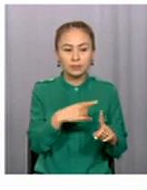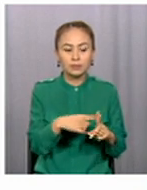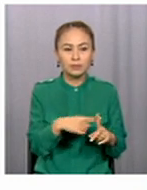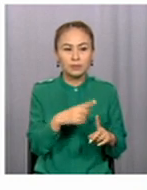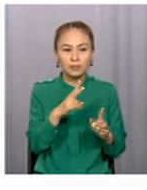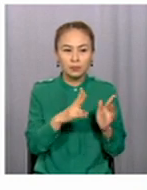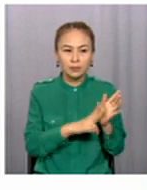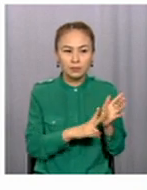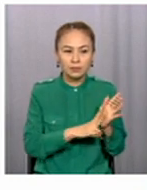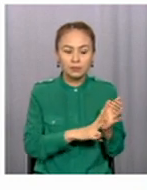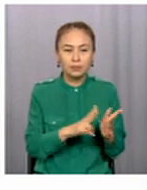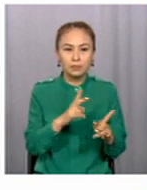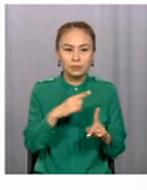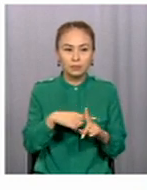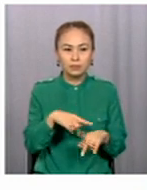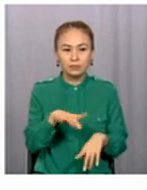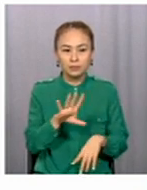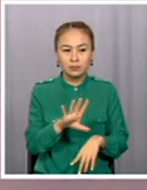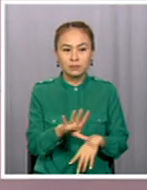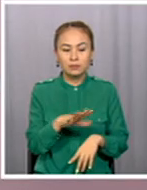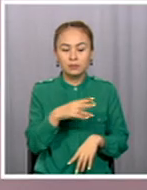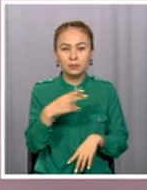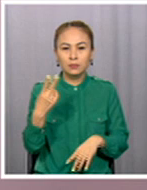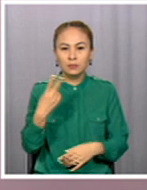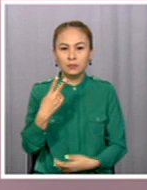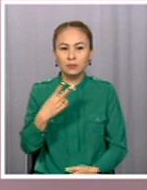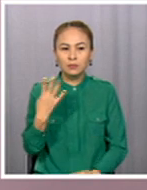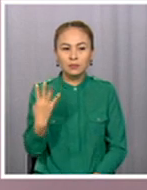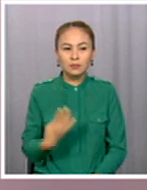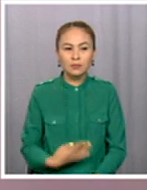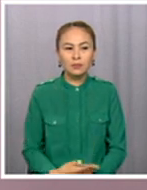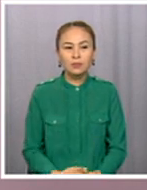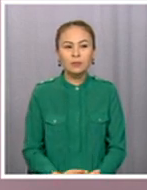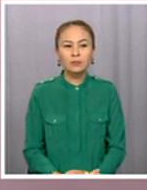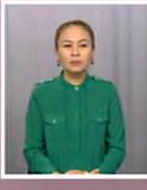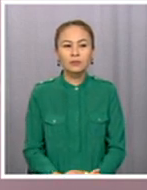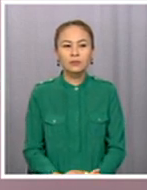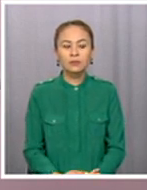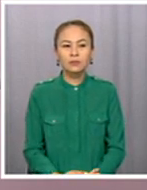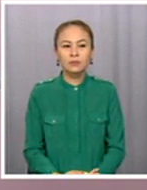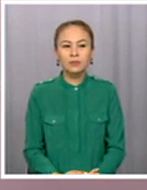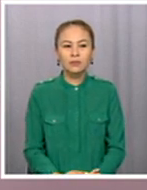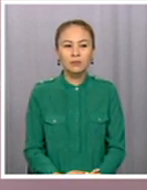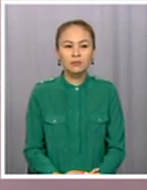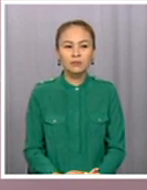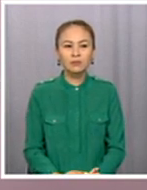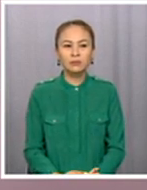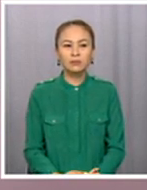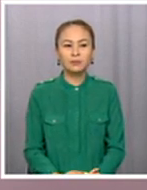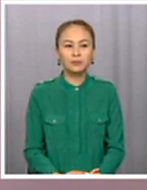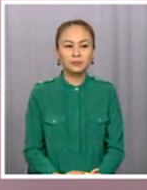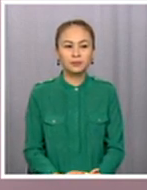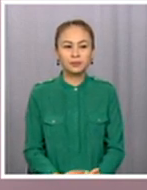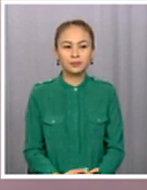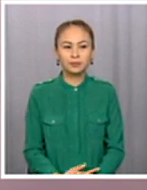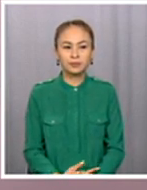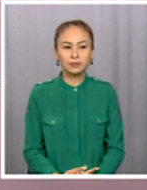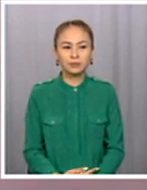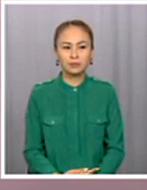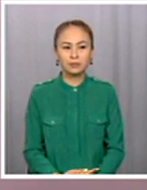сантиметр, қосу 7 сантиметр, қосу 5 сантиметр, мәні 24 сантиметрге тең